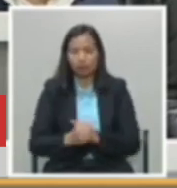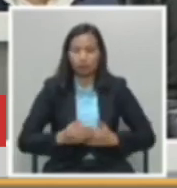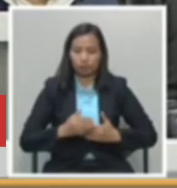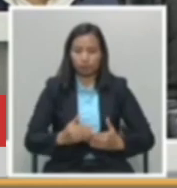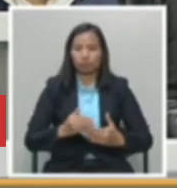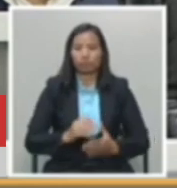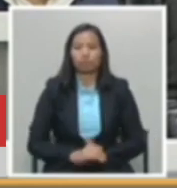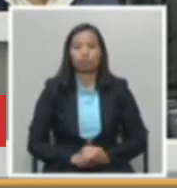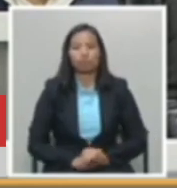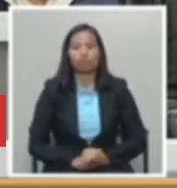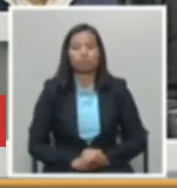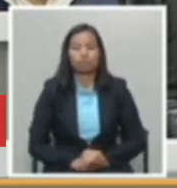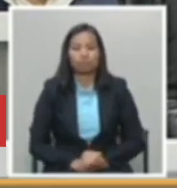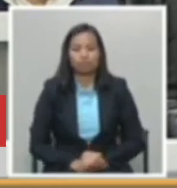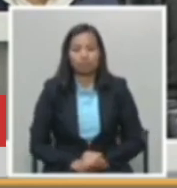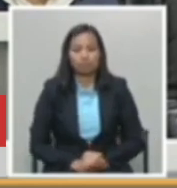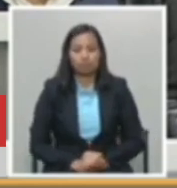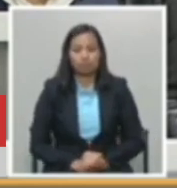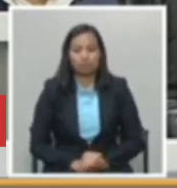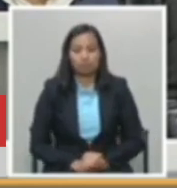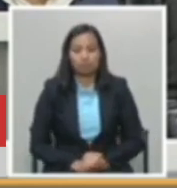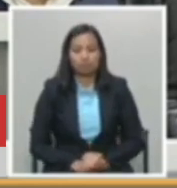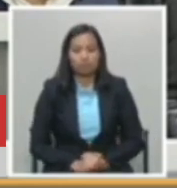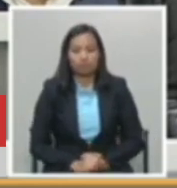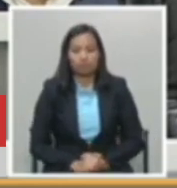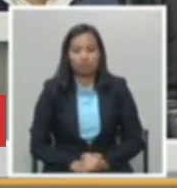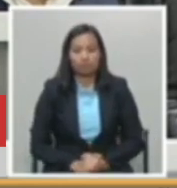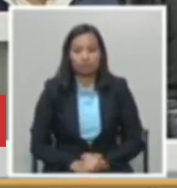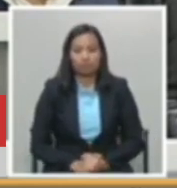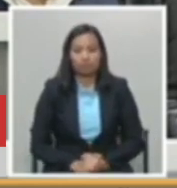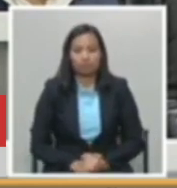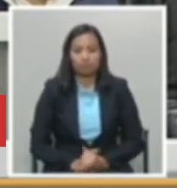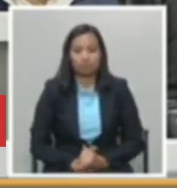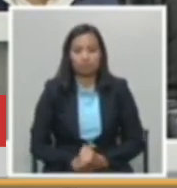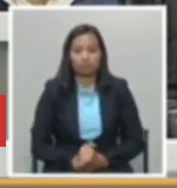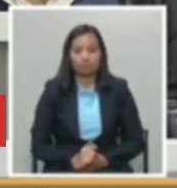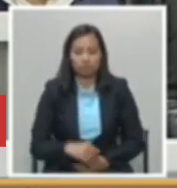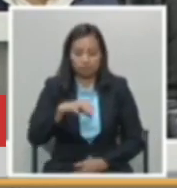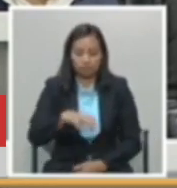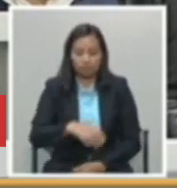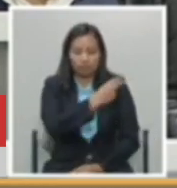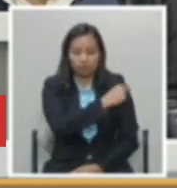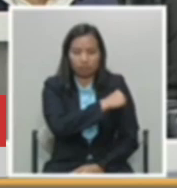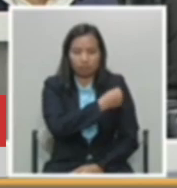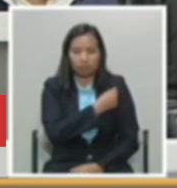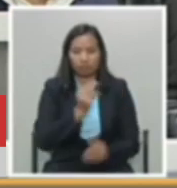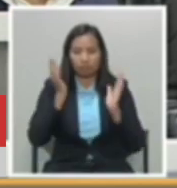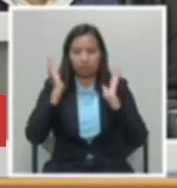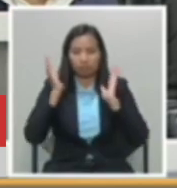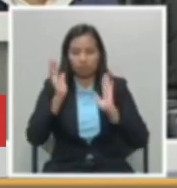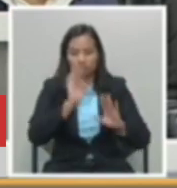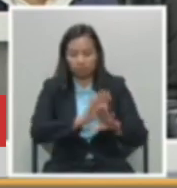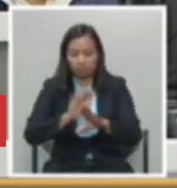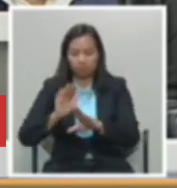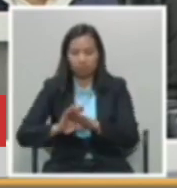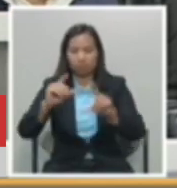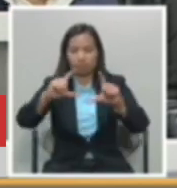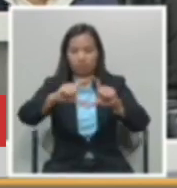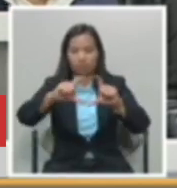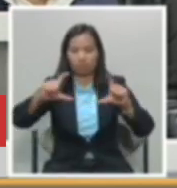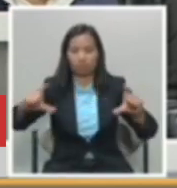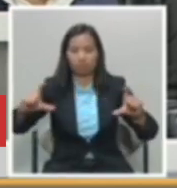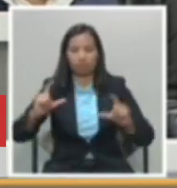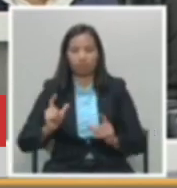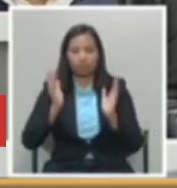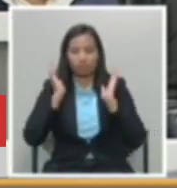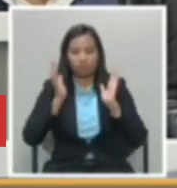ะแล้วก็โรงพยาบาลควรประชาสัมพันธ์ขึ้นป้ายประชาสัม